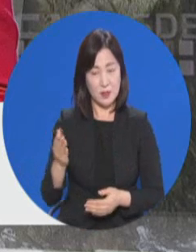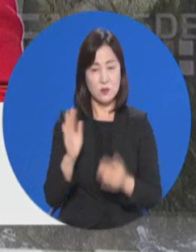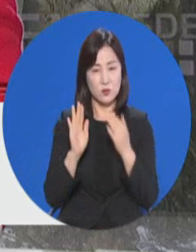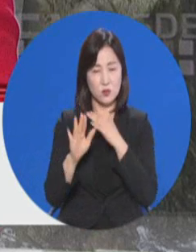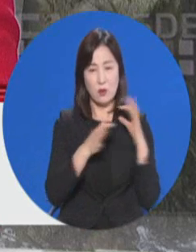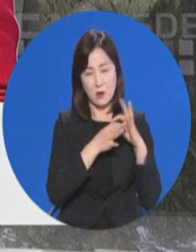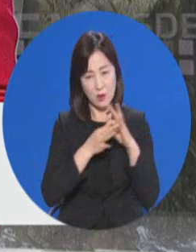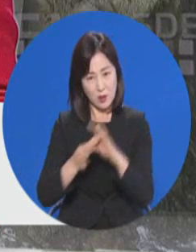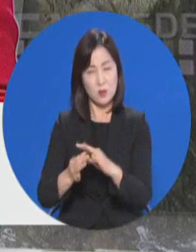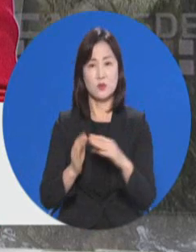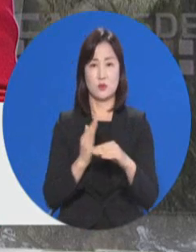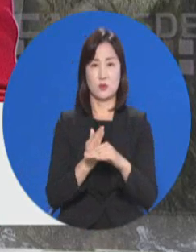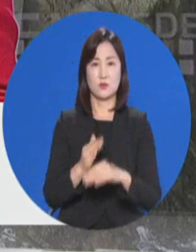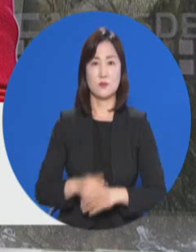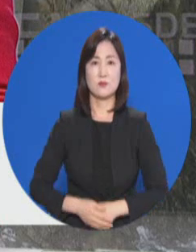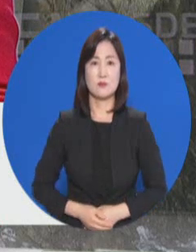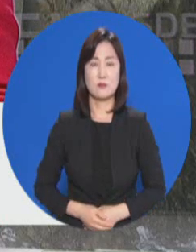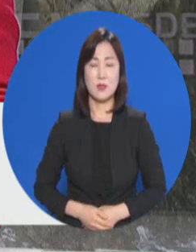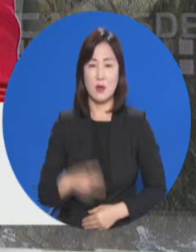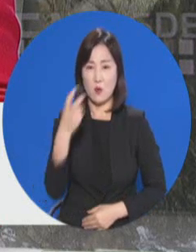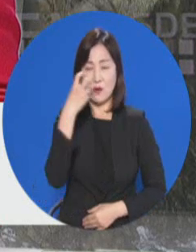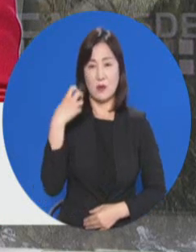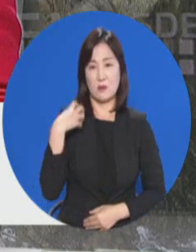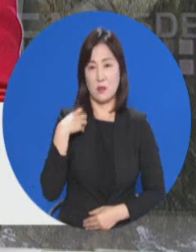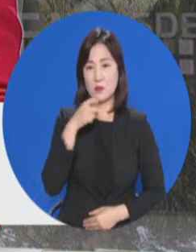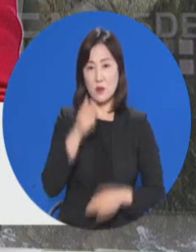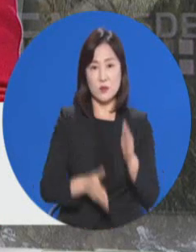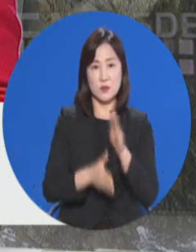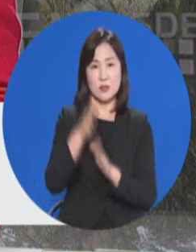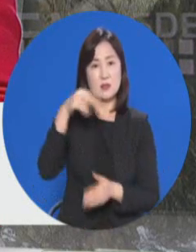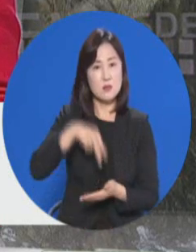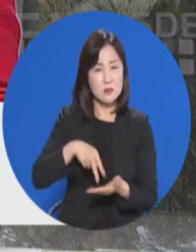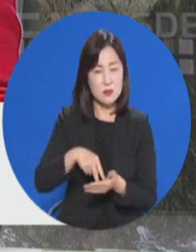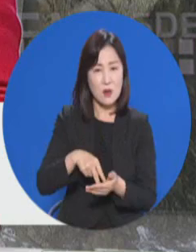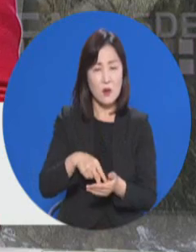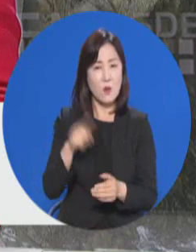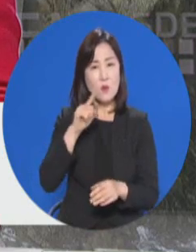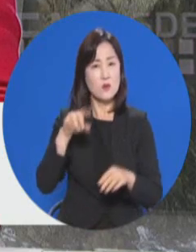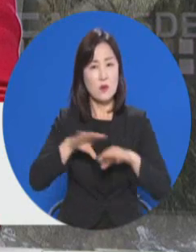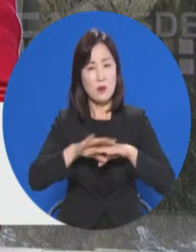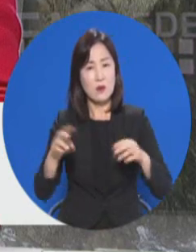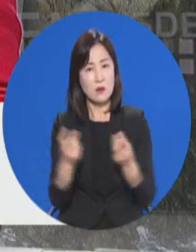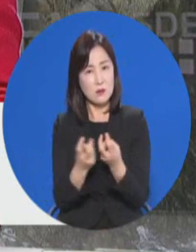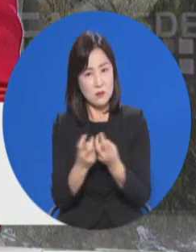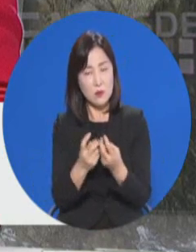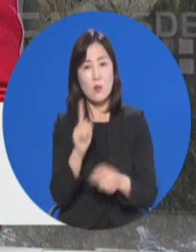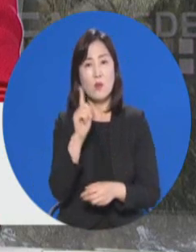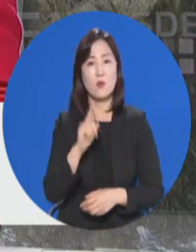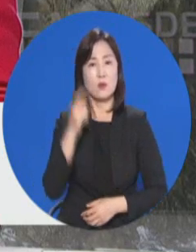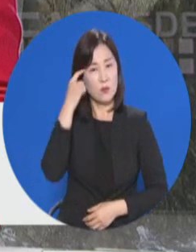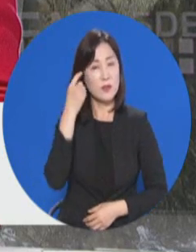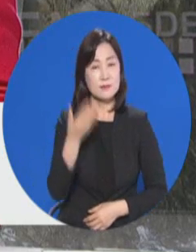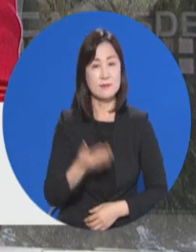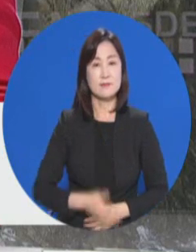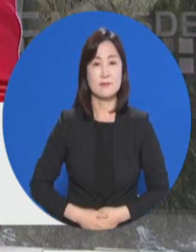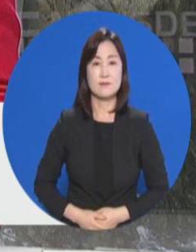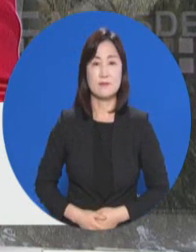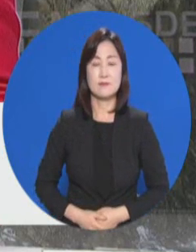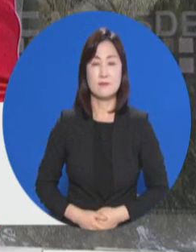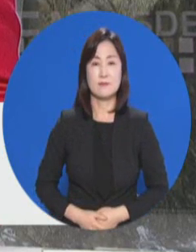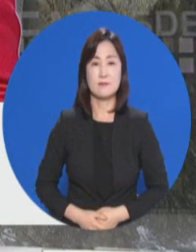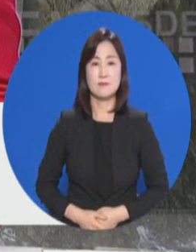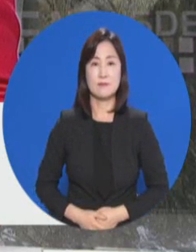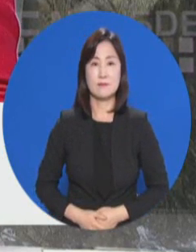계획인 것으로 확인됐습니다네 관리 감독을 해야하는 여수 씨는 도대체 어떻게 대처하고 있을까요 자세한 내용 강서영 기자가